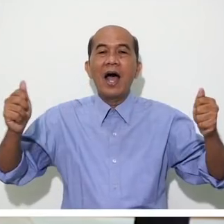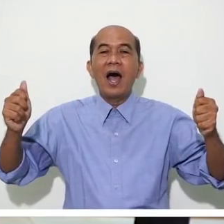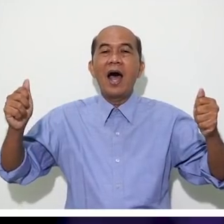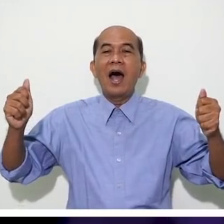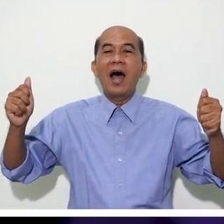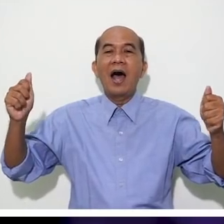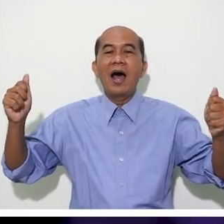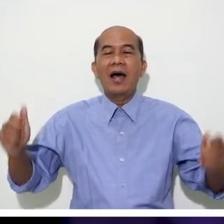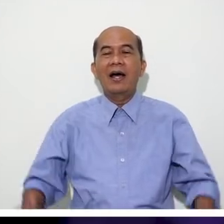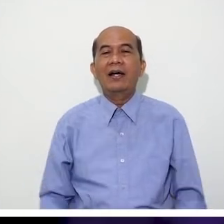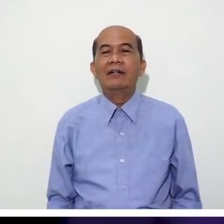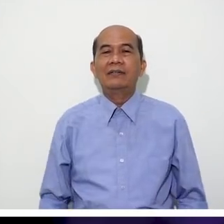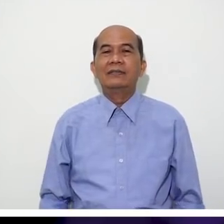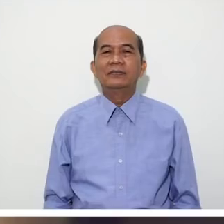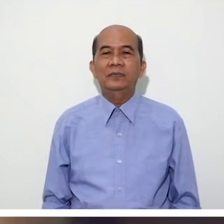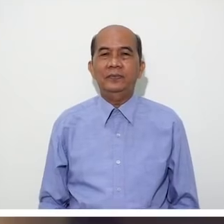Hosiana.